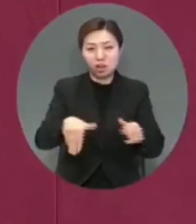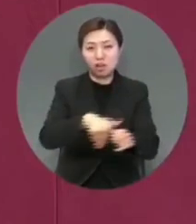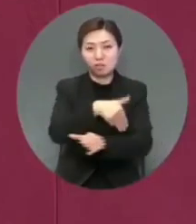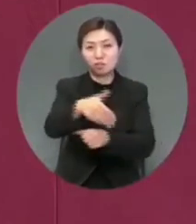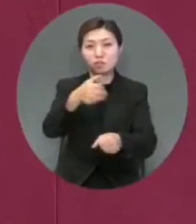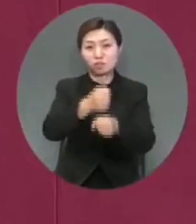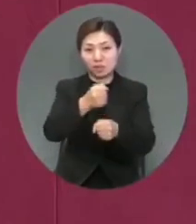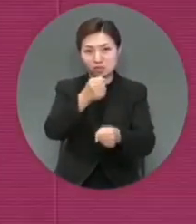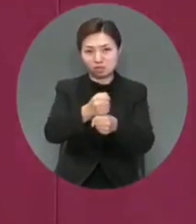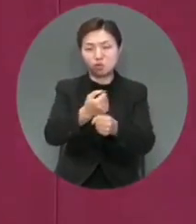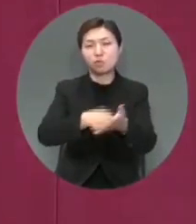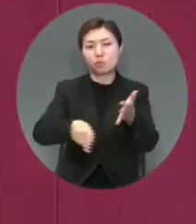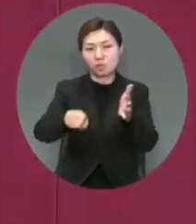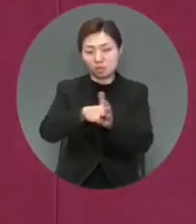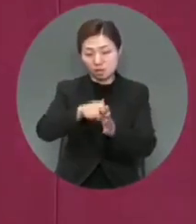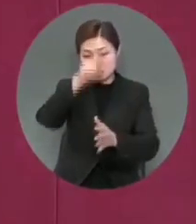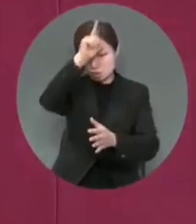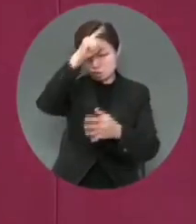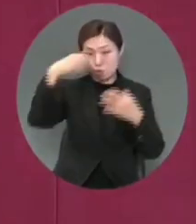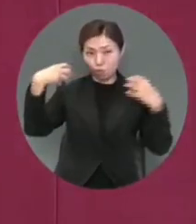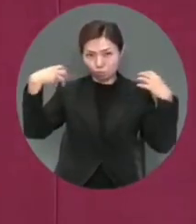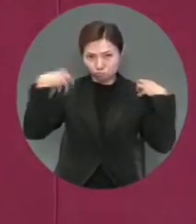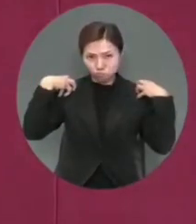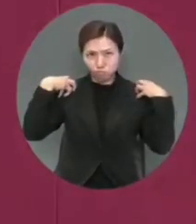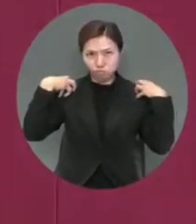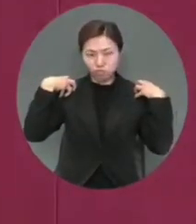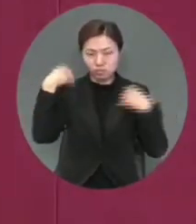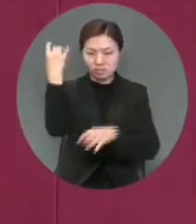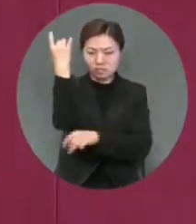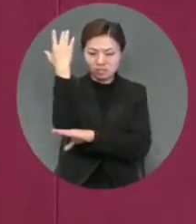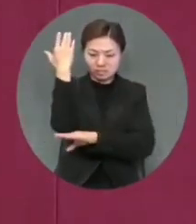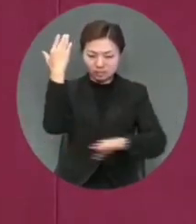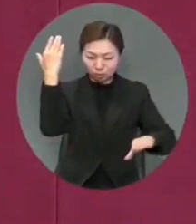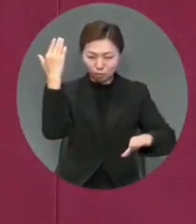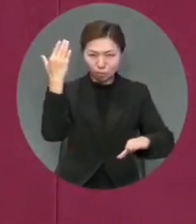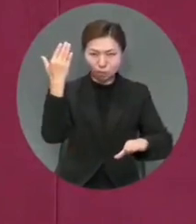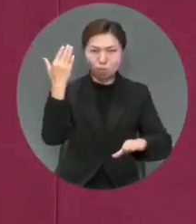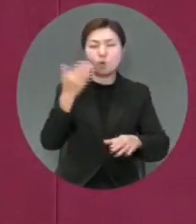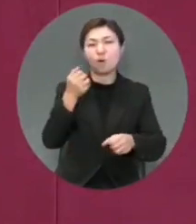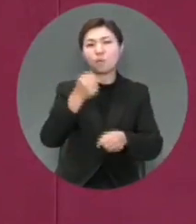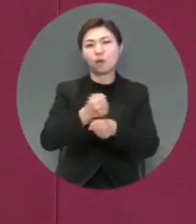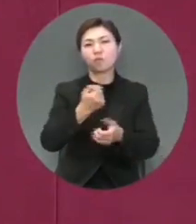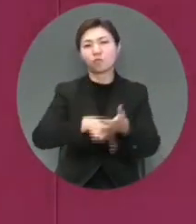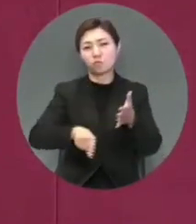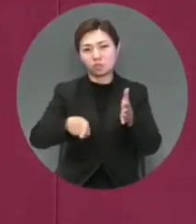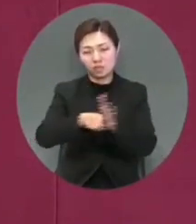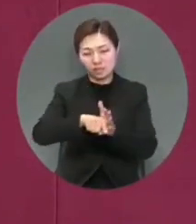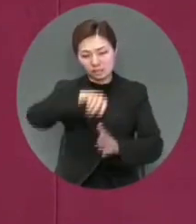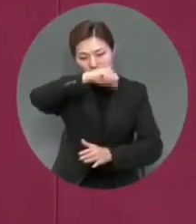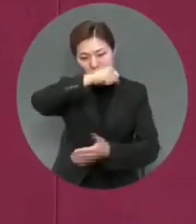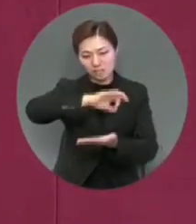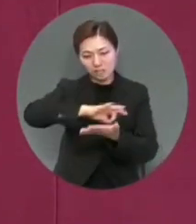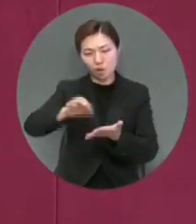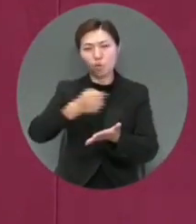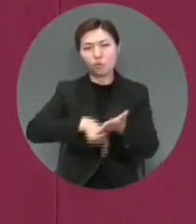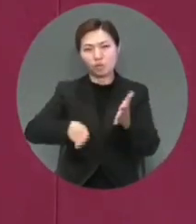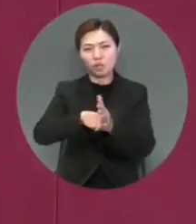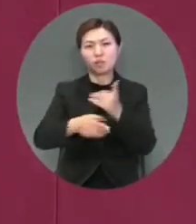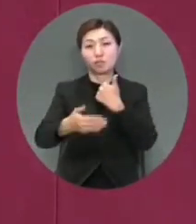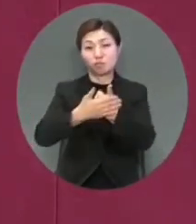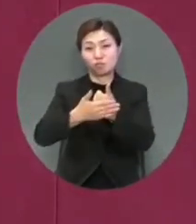국가재정인프라 예산이 적기에 집행될 수 있도록 도와주시기 바랍니다. 예를 들어